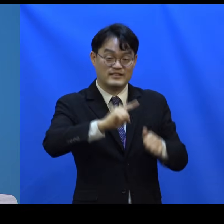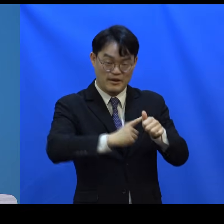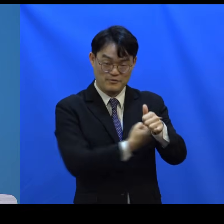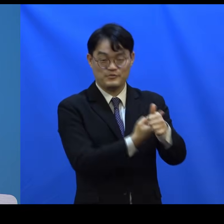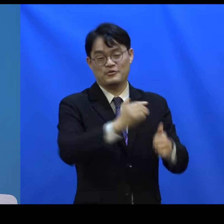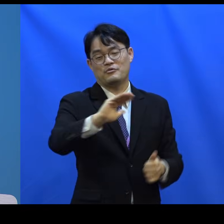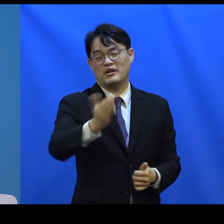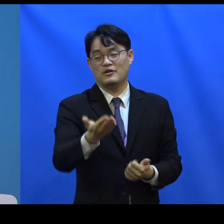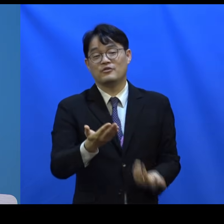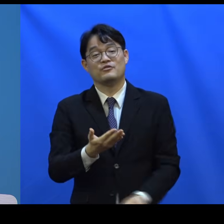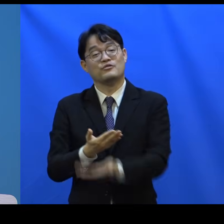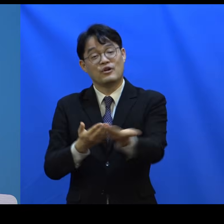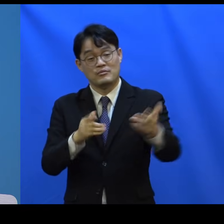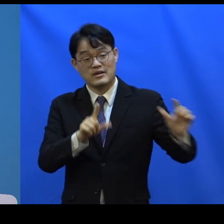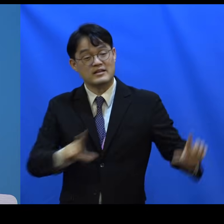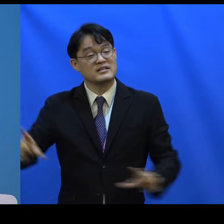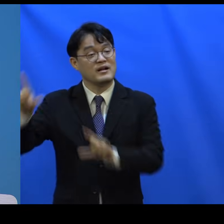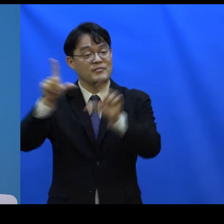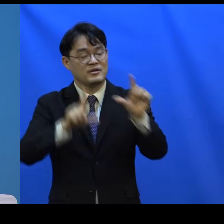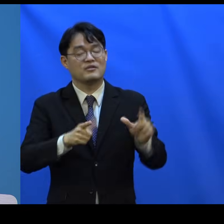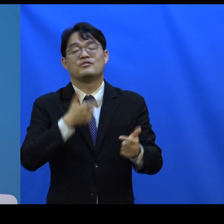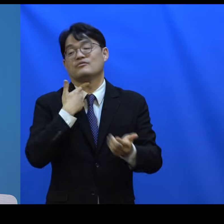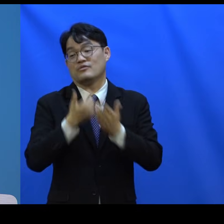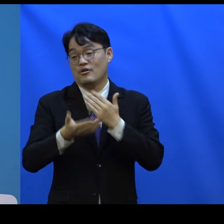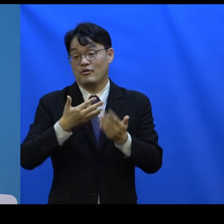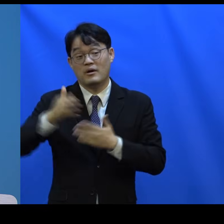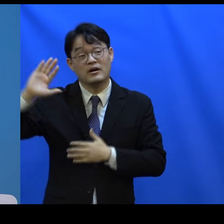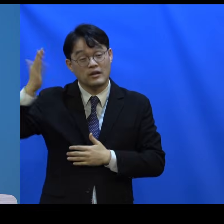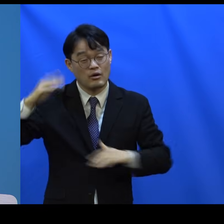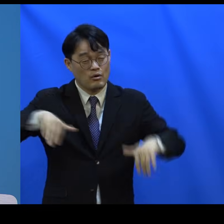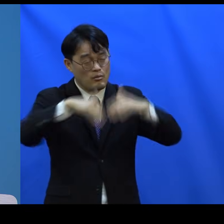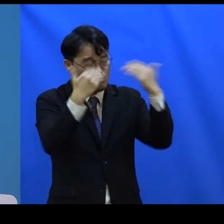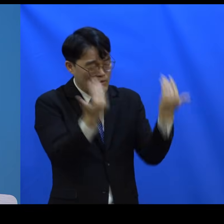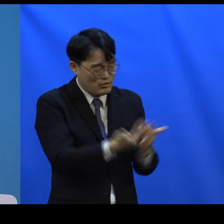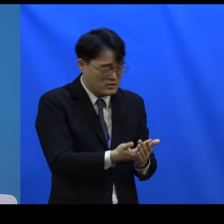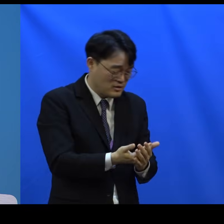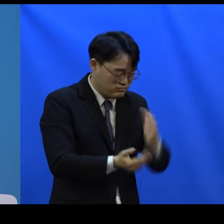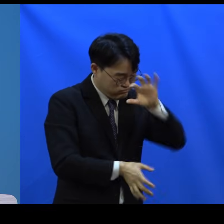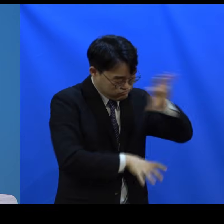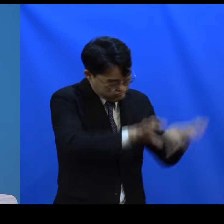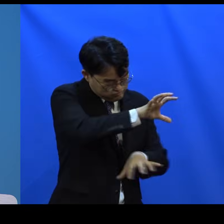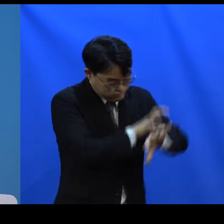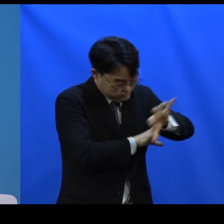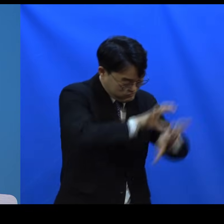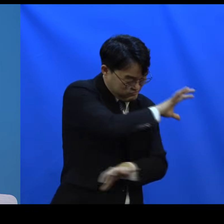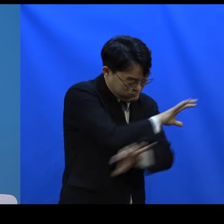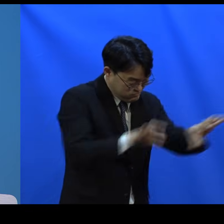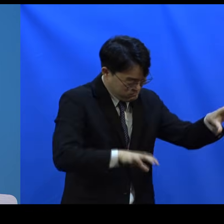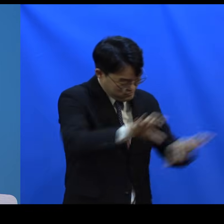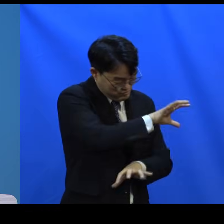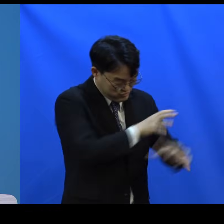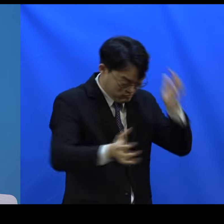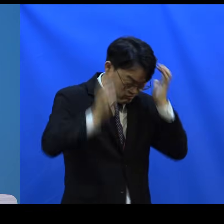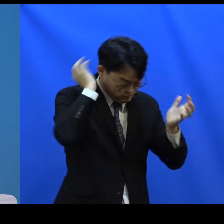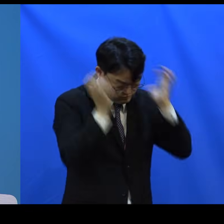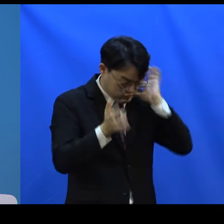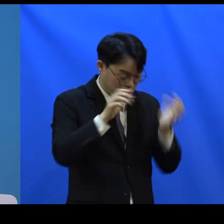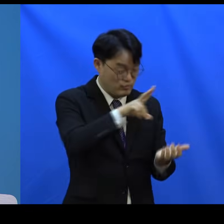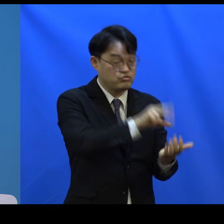회복되고 우리 인생에 묶여있고 꼬여있는 게 다 풀려지고 질서를 찾게 되고, 프라이오리티를